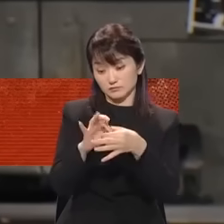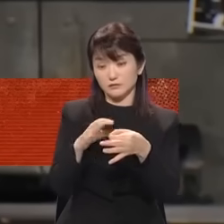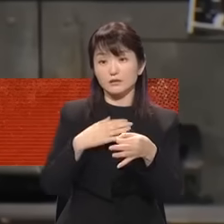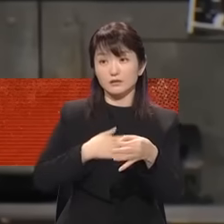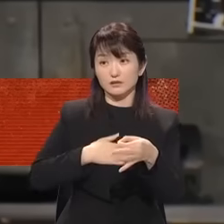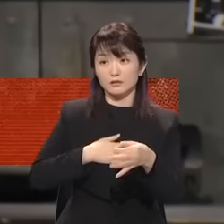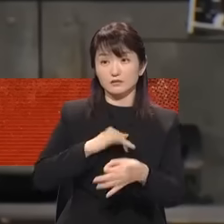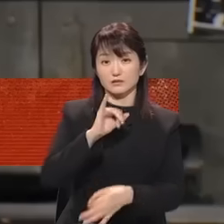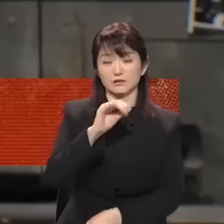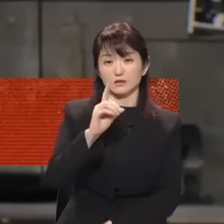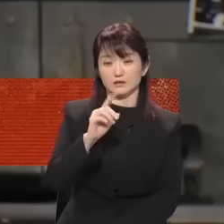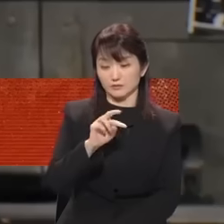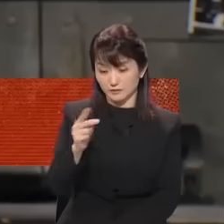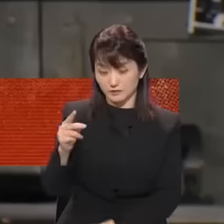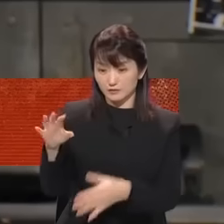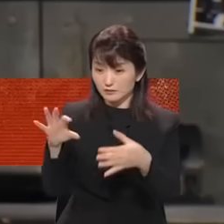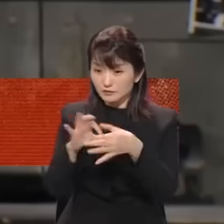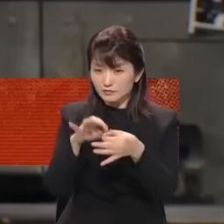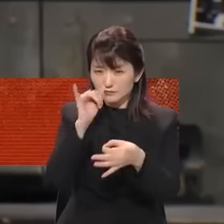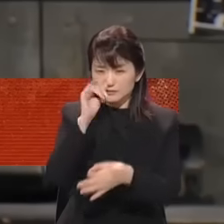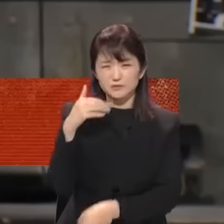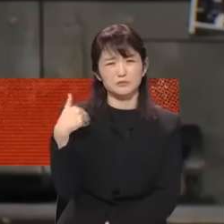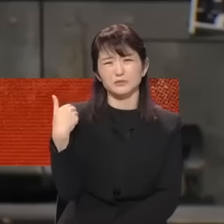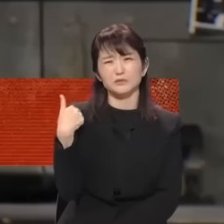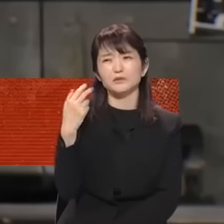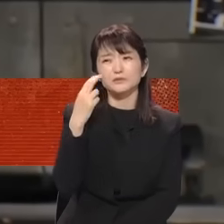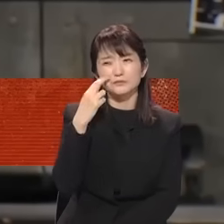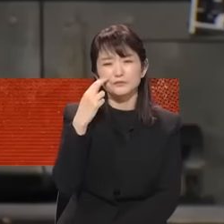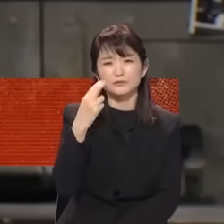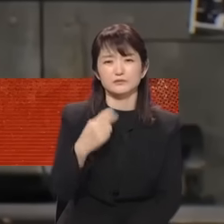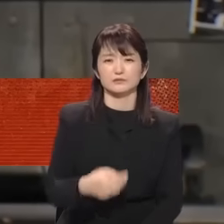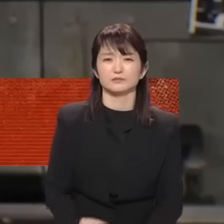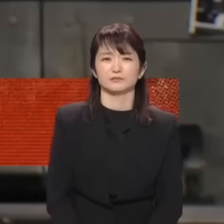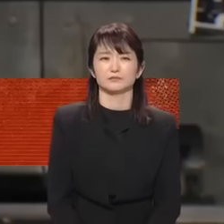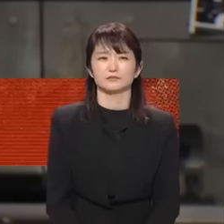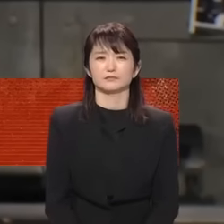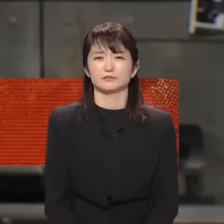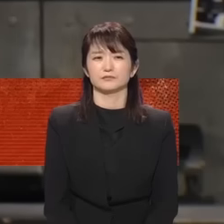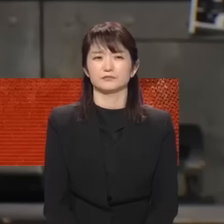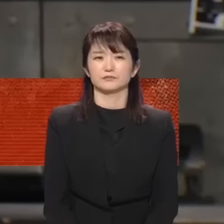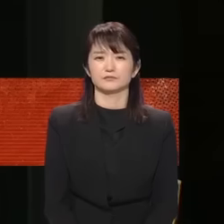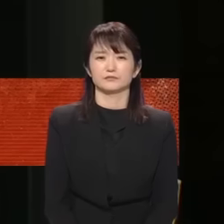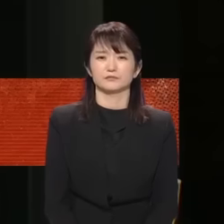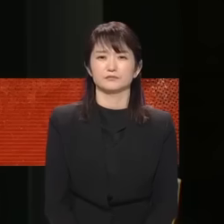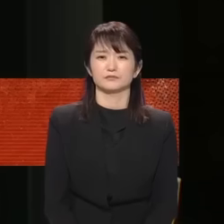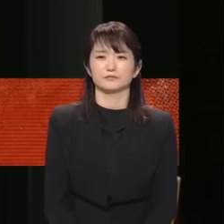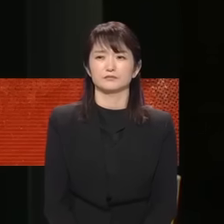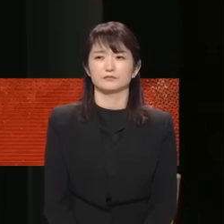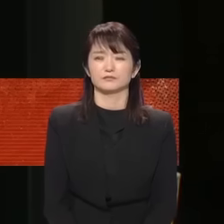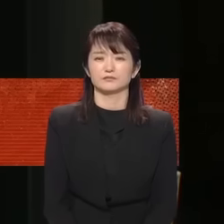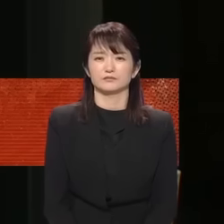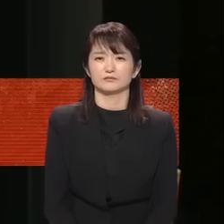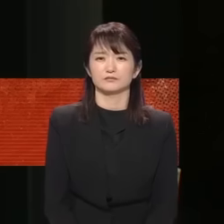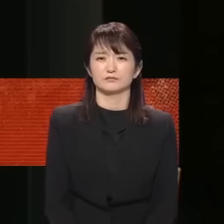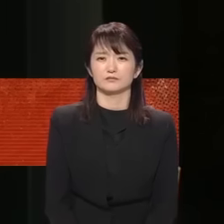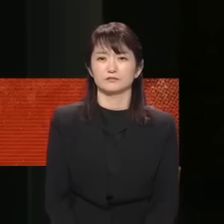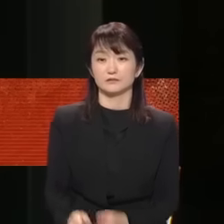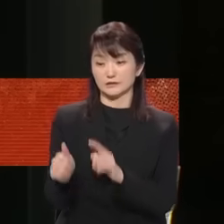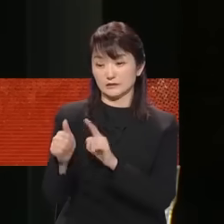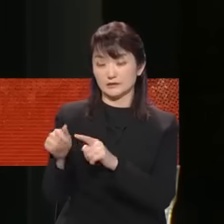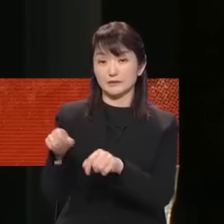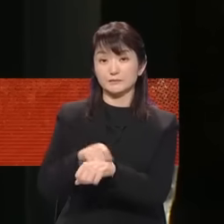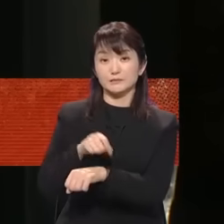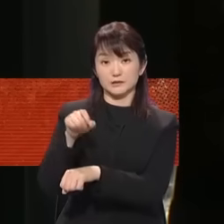아이디 같은 거 바꿔서 들어올 수 있으니까 그냥 모르 척 할 수밖에 없었다고 합니다 아 이런 사람들